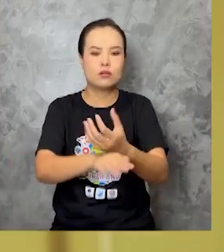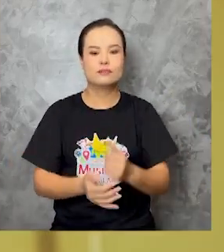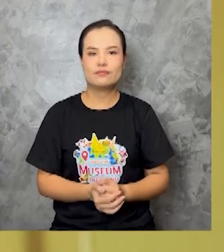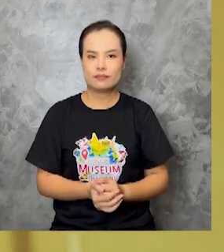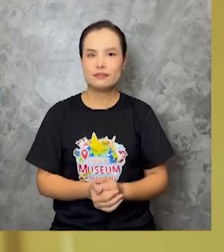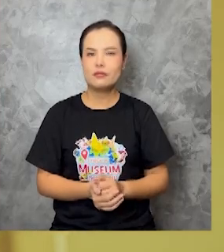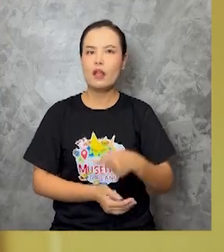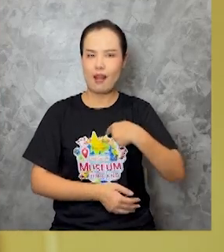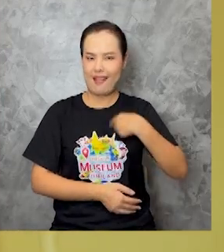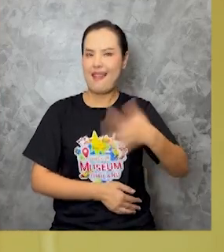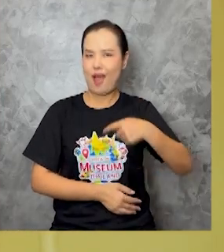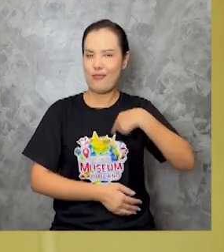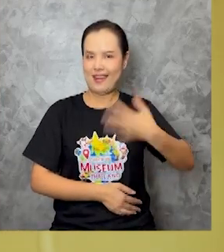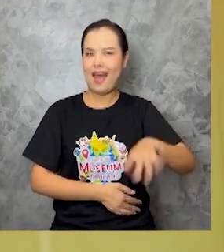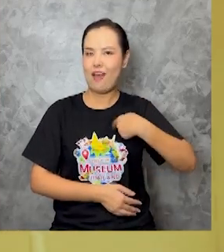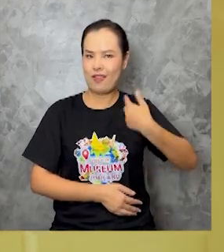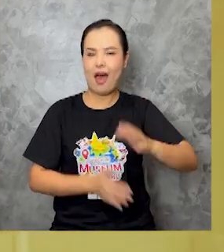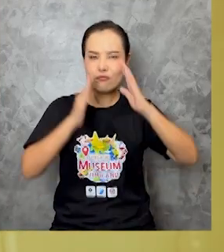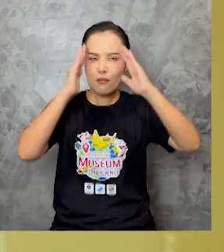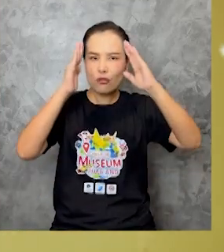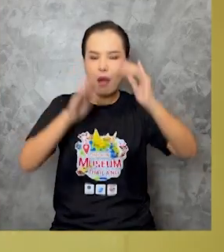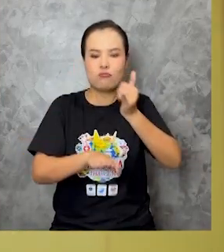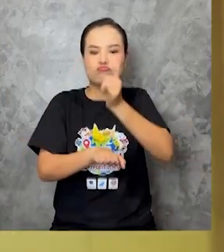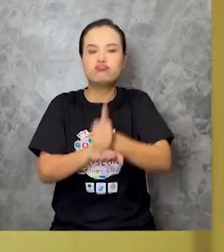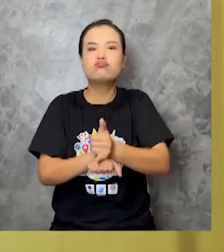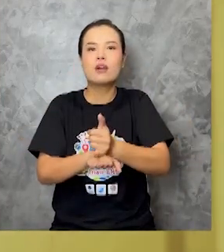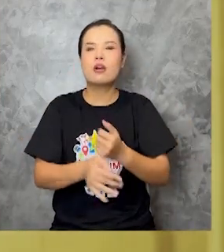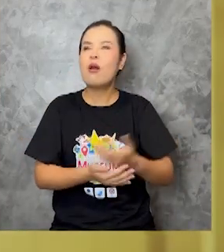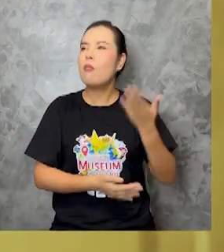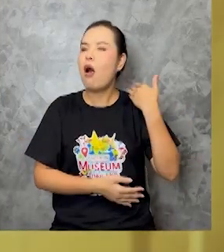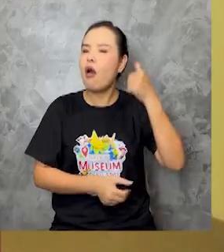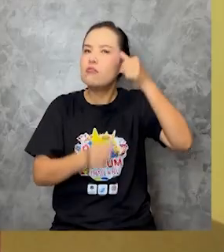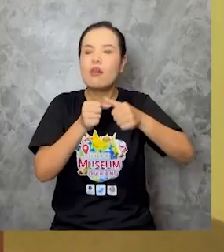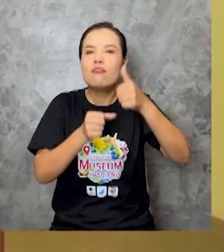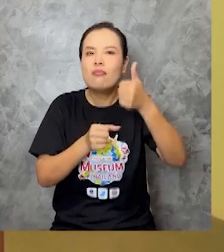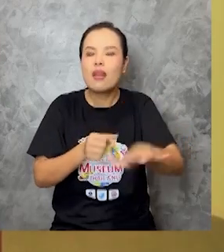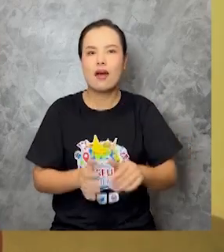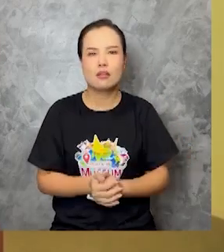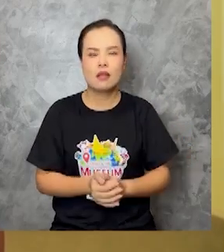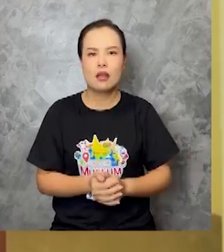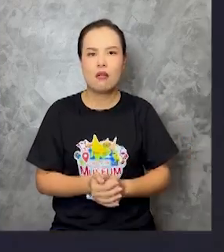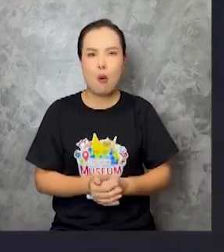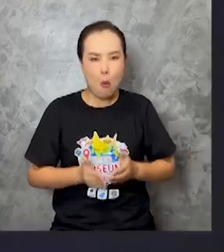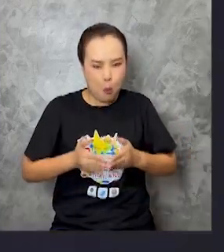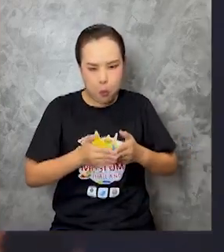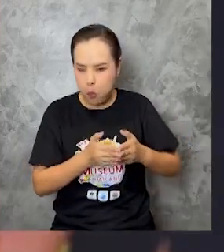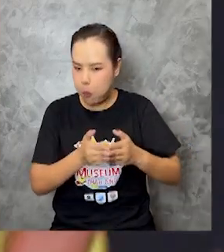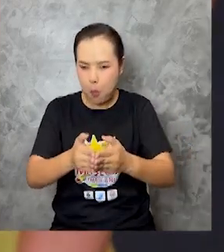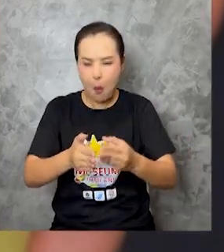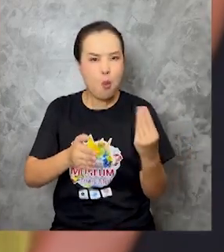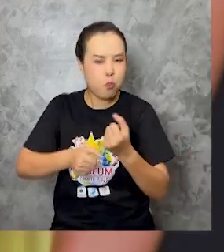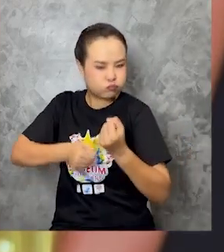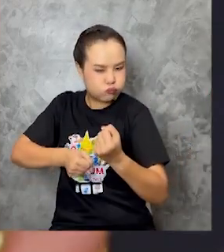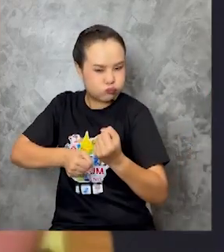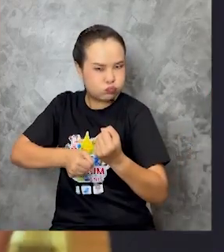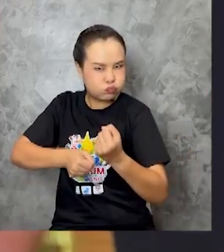ครับ นี่เรือดวน อันนี้หนูเคยขึ้น หนูเคยขึ้นด้วยหรอหนูขึ้นไปไหนตอนนั้น จำไม่ได้แล้วแต่ว่าจะตอนเร็ว